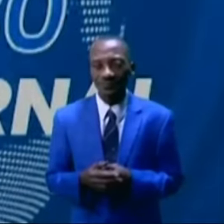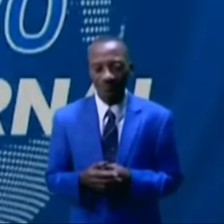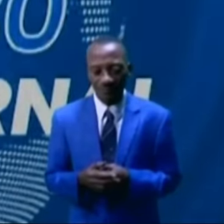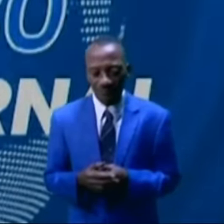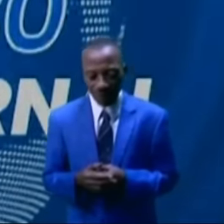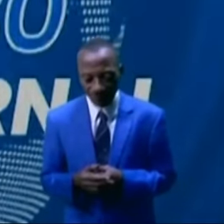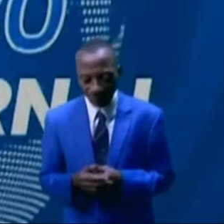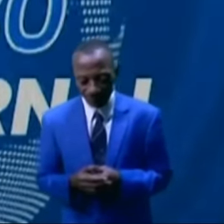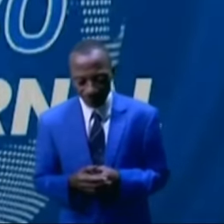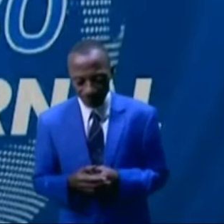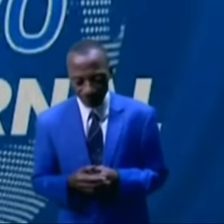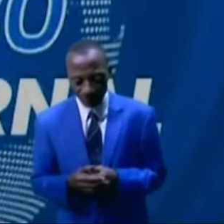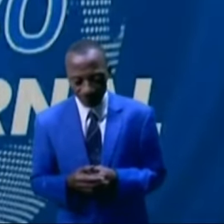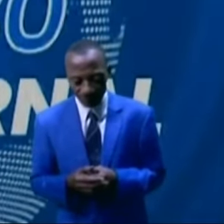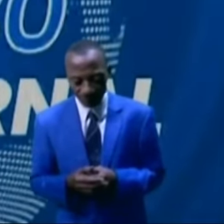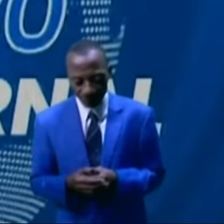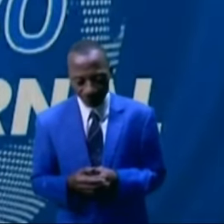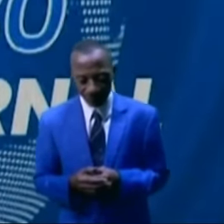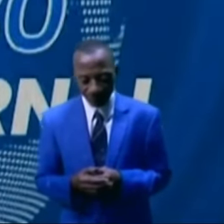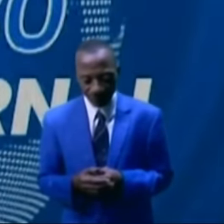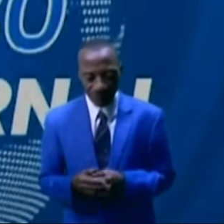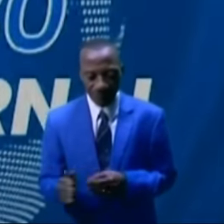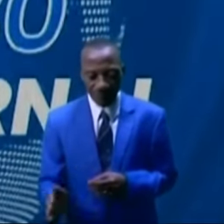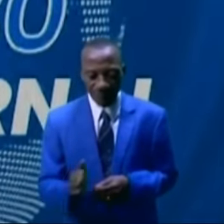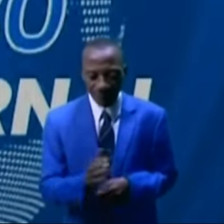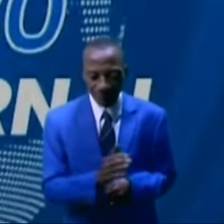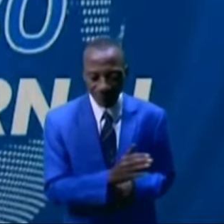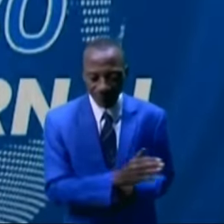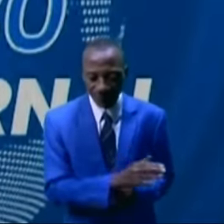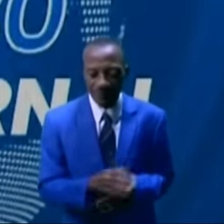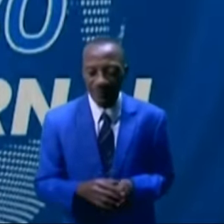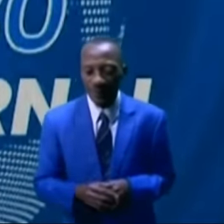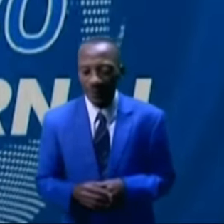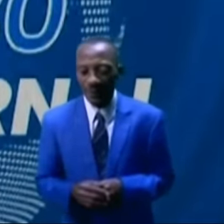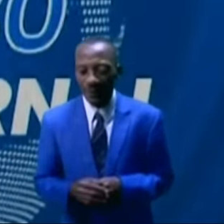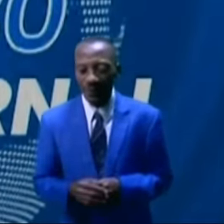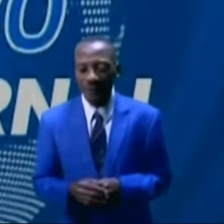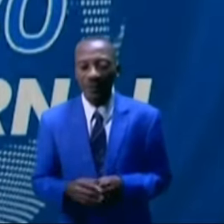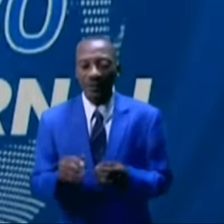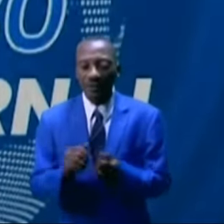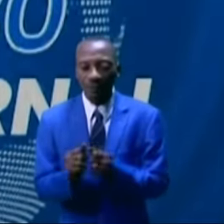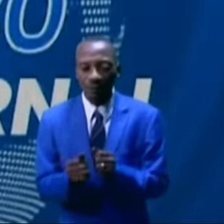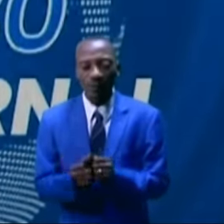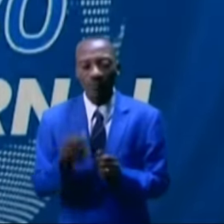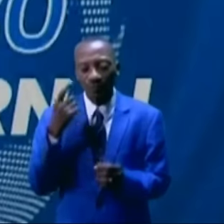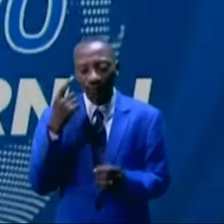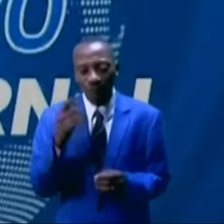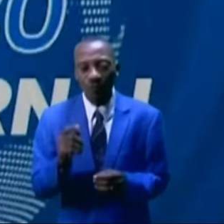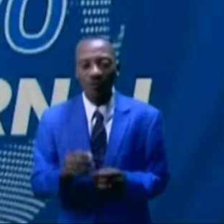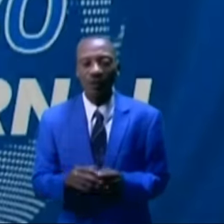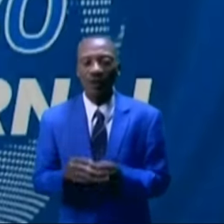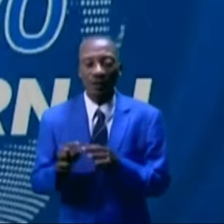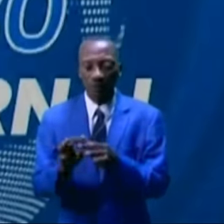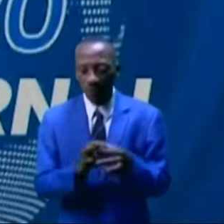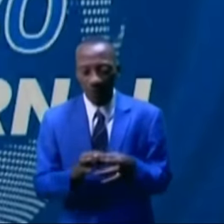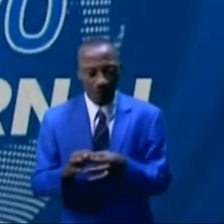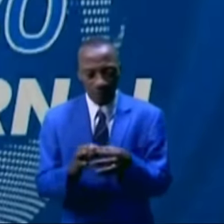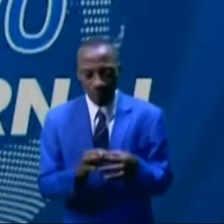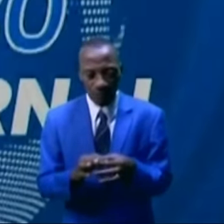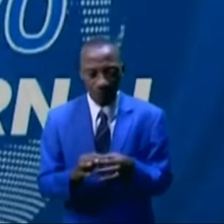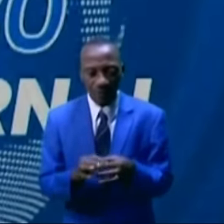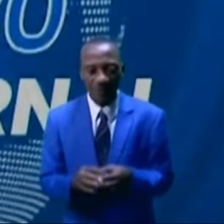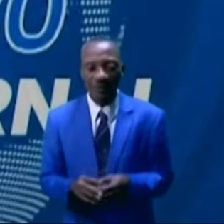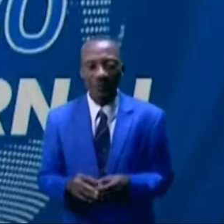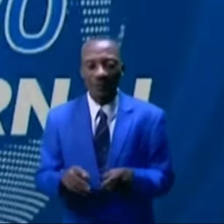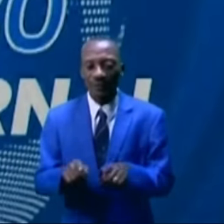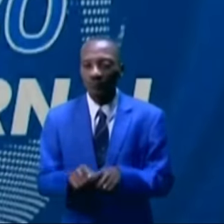Le retour de la paix dans l'Est de la RDC, la gestion des conflits, l'amélioration du climat des affaires, la coopération, des sujets débattus entre